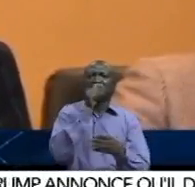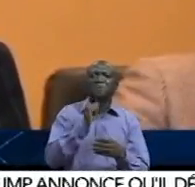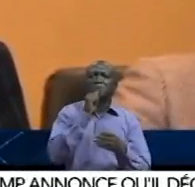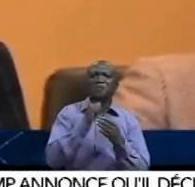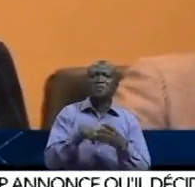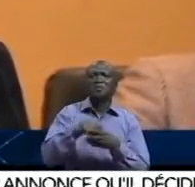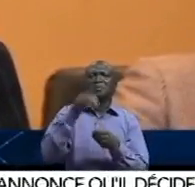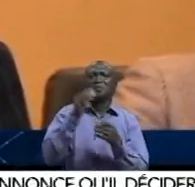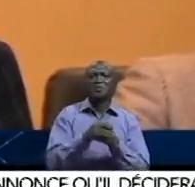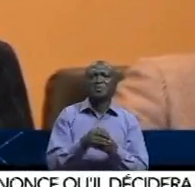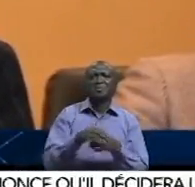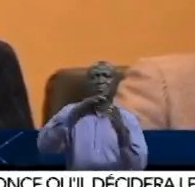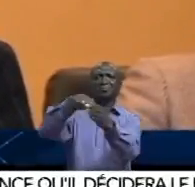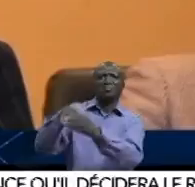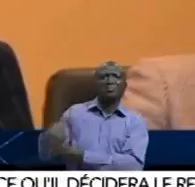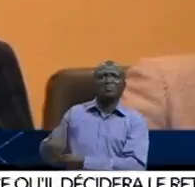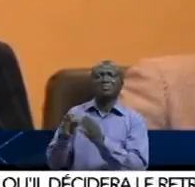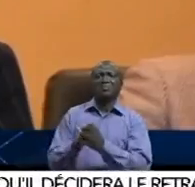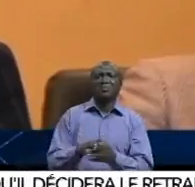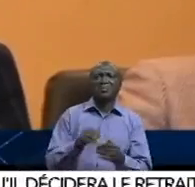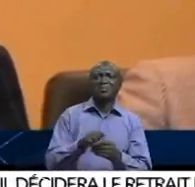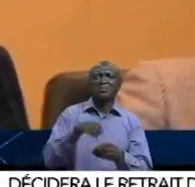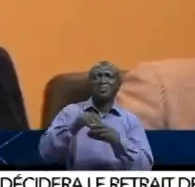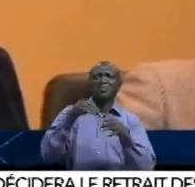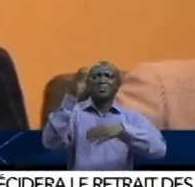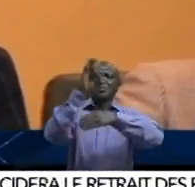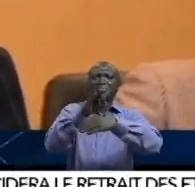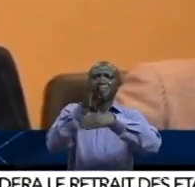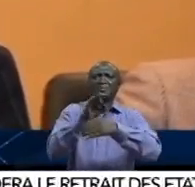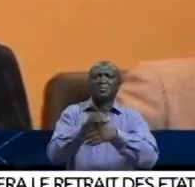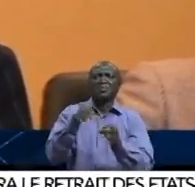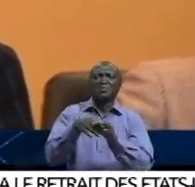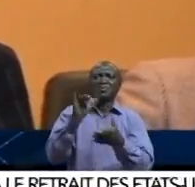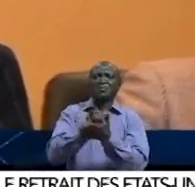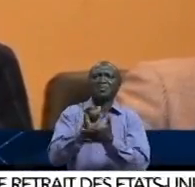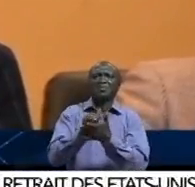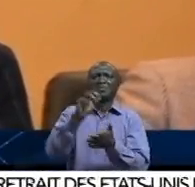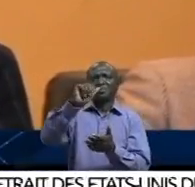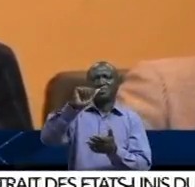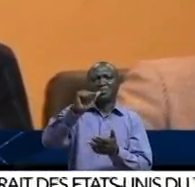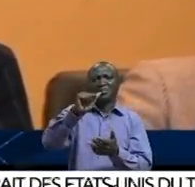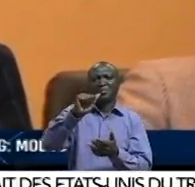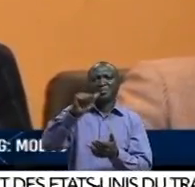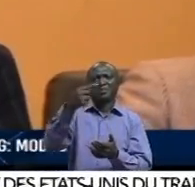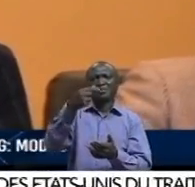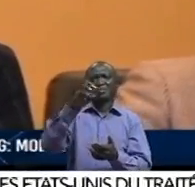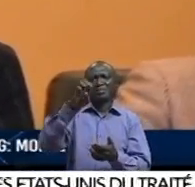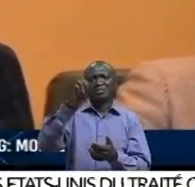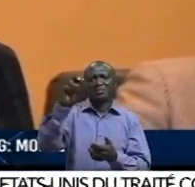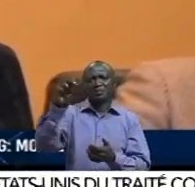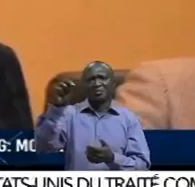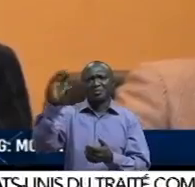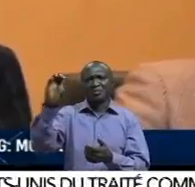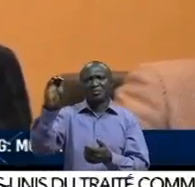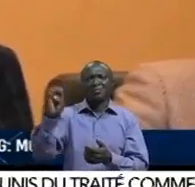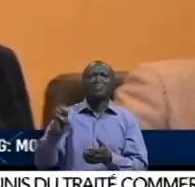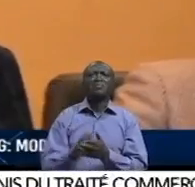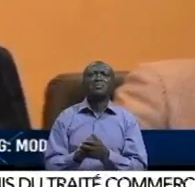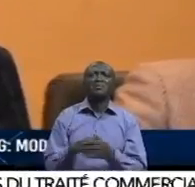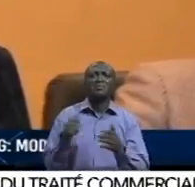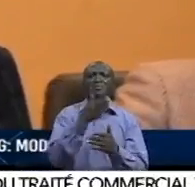sorte de Marg marginalisation du secteur privé dans le fonctionnement de cette agence où encore une fois nous avons fait le constat